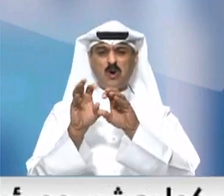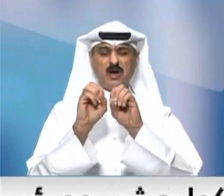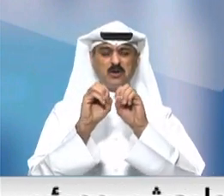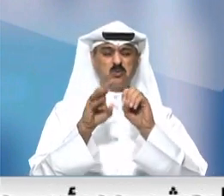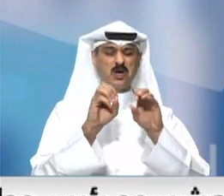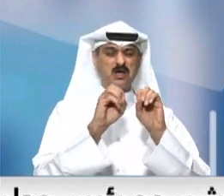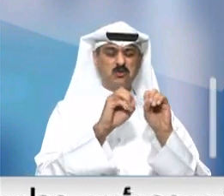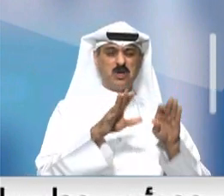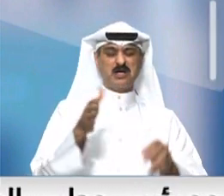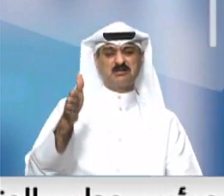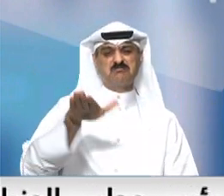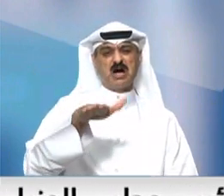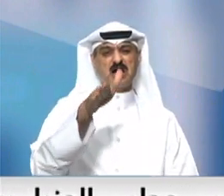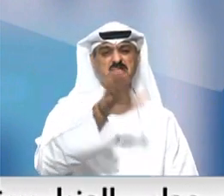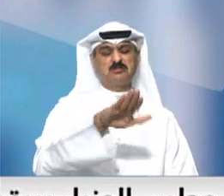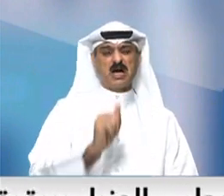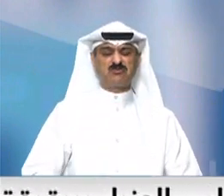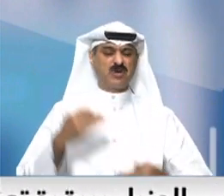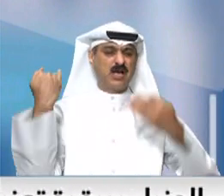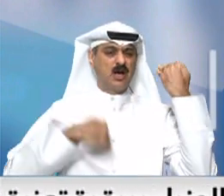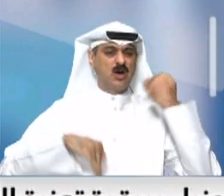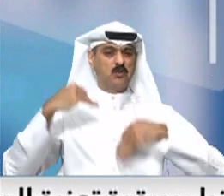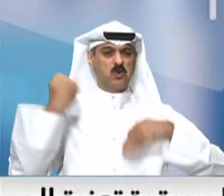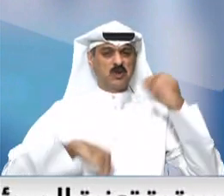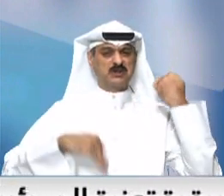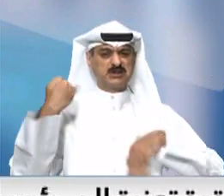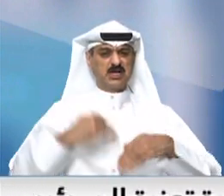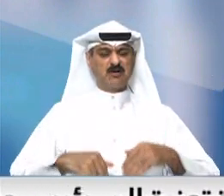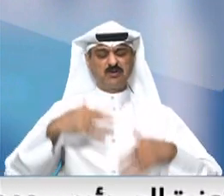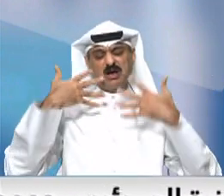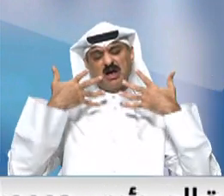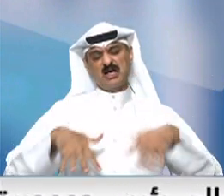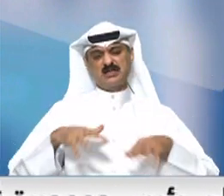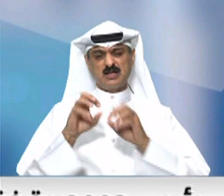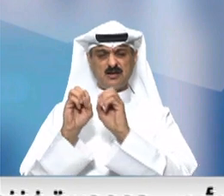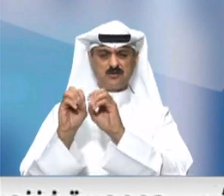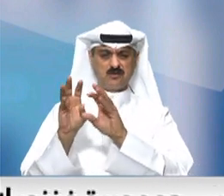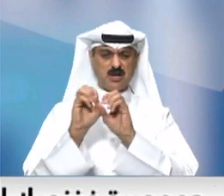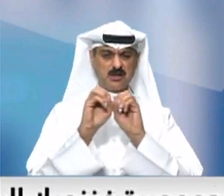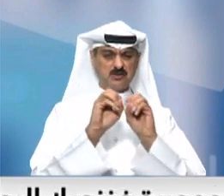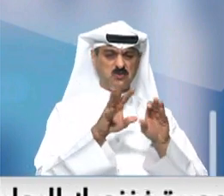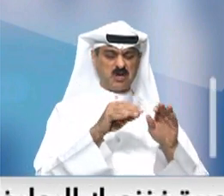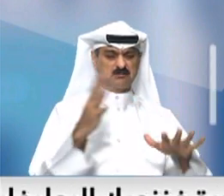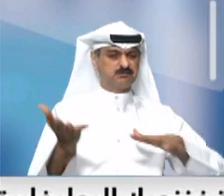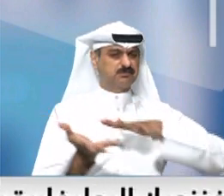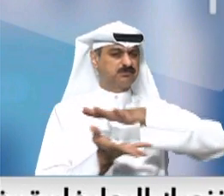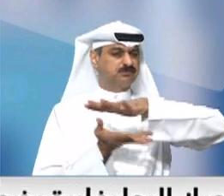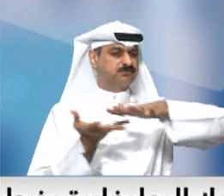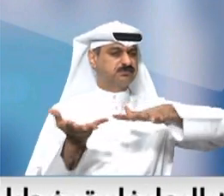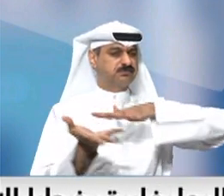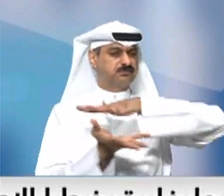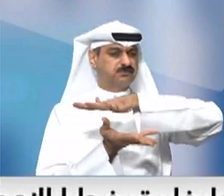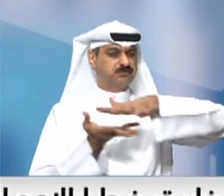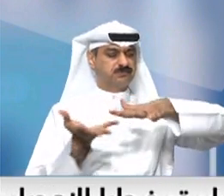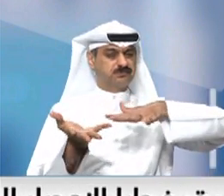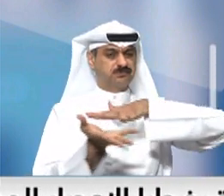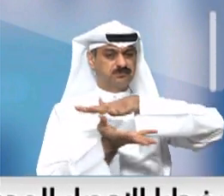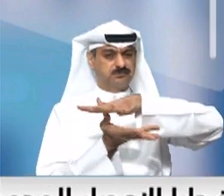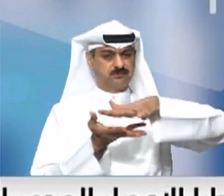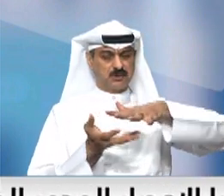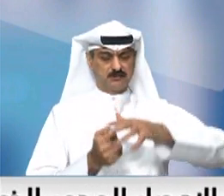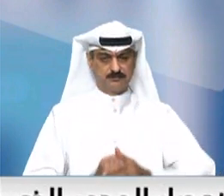شرقيه فانزويلا واسفر عن سقوط عدد من الضحايا والمصابين وتدمير المرافق العامه